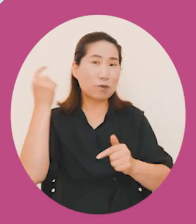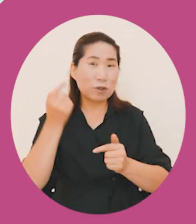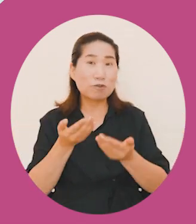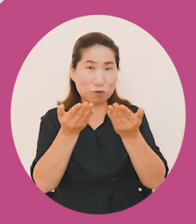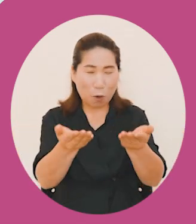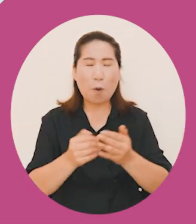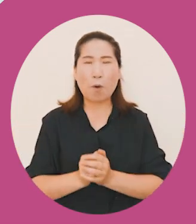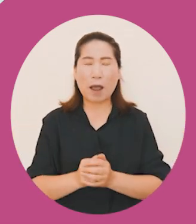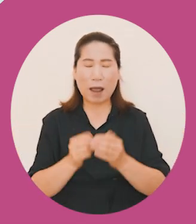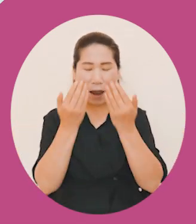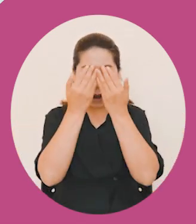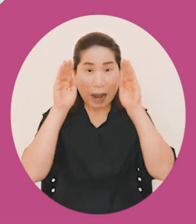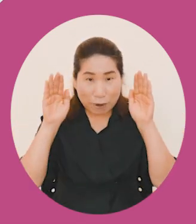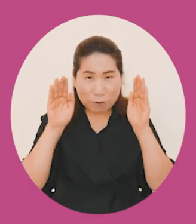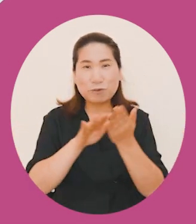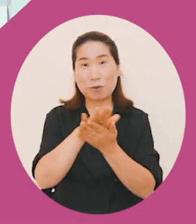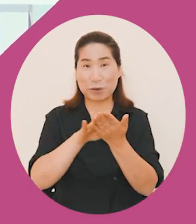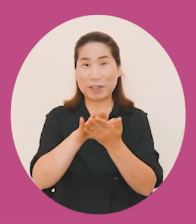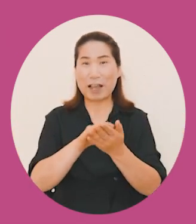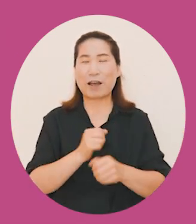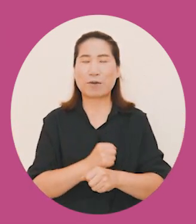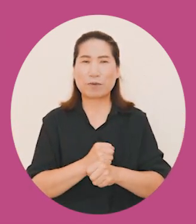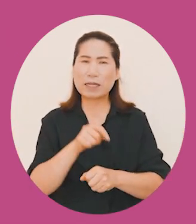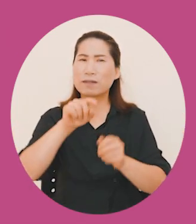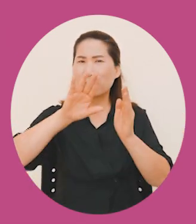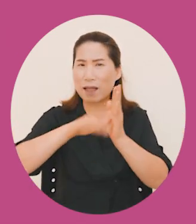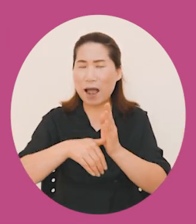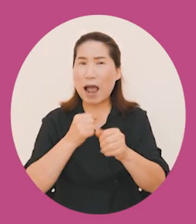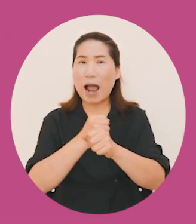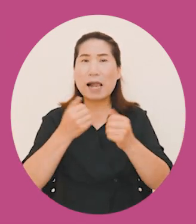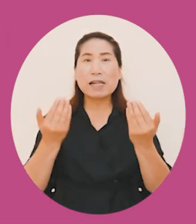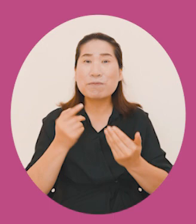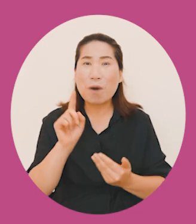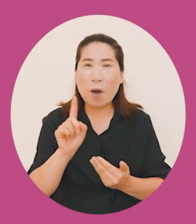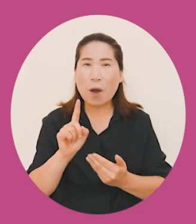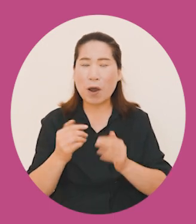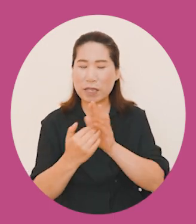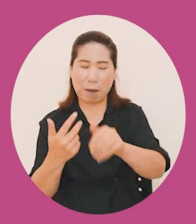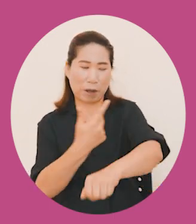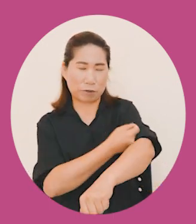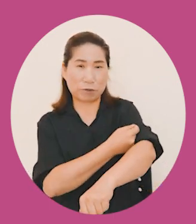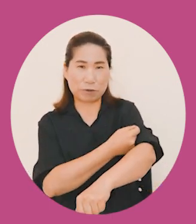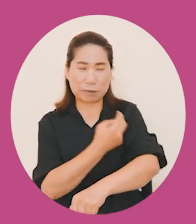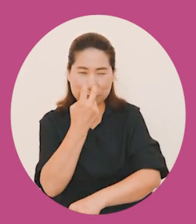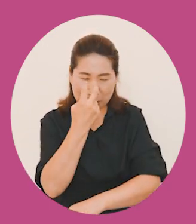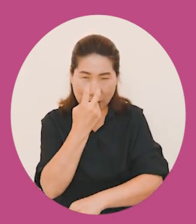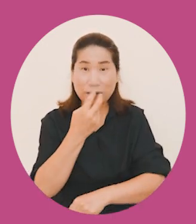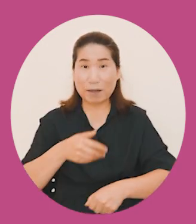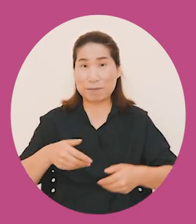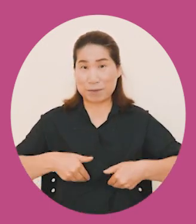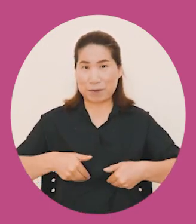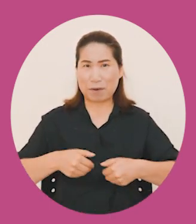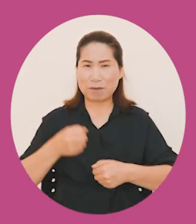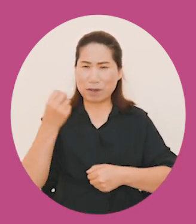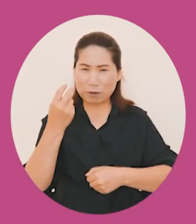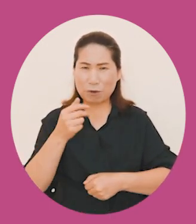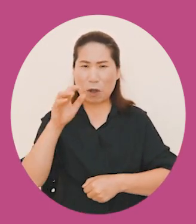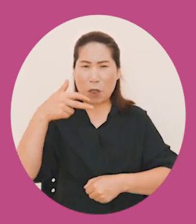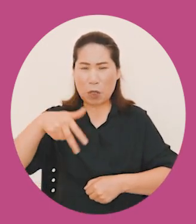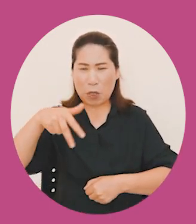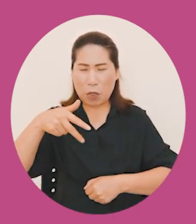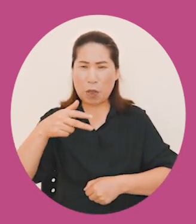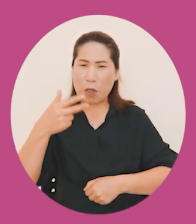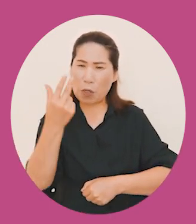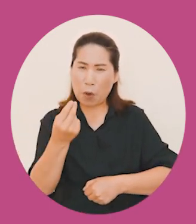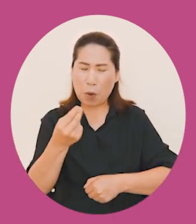들려줍니다. 깍꿍놀이를 합니다. 이 시기에 해야 할 일, 예방접종을 체크합니다. 잦은 대소변으로